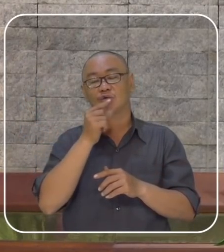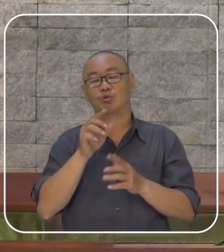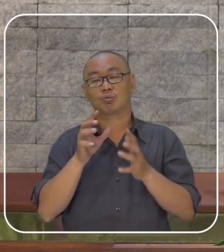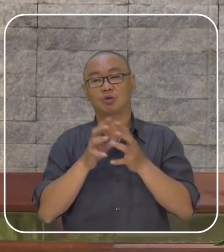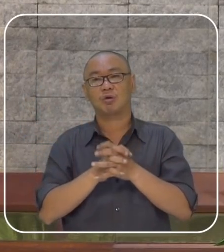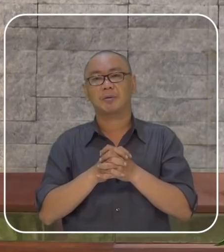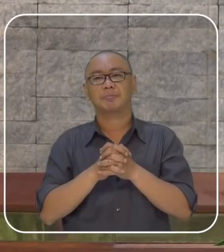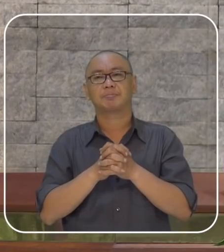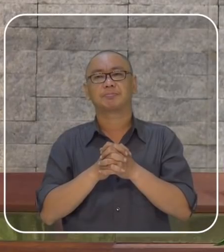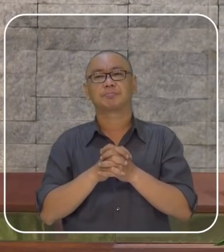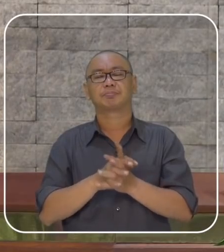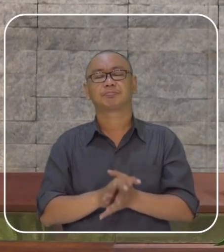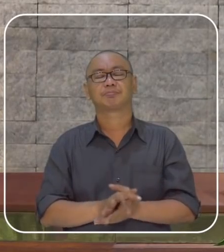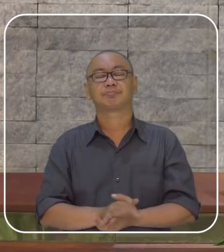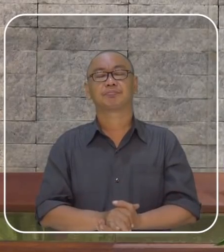berdoa.